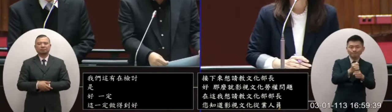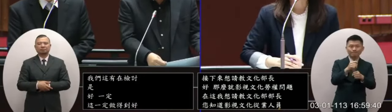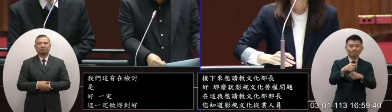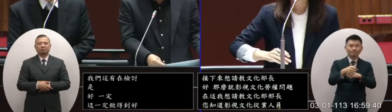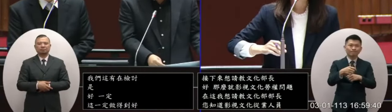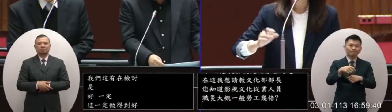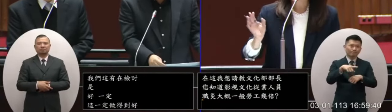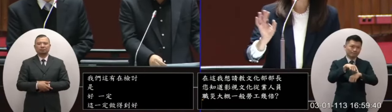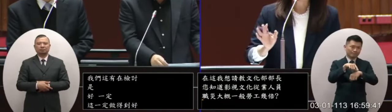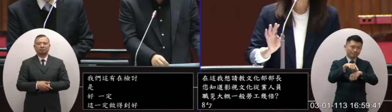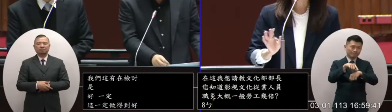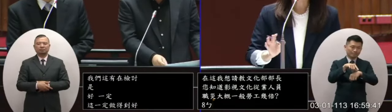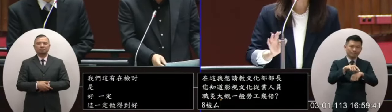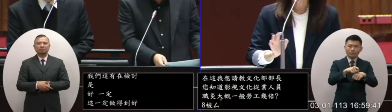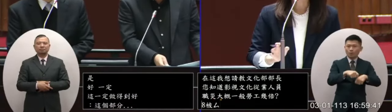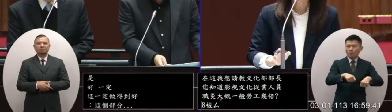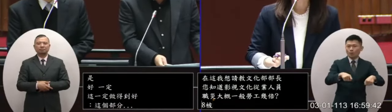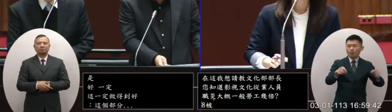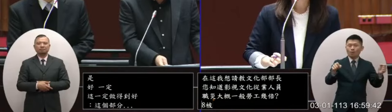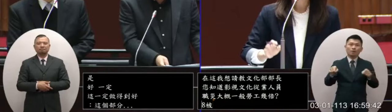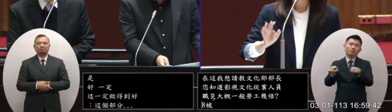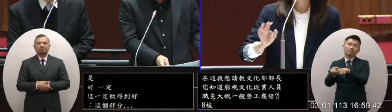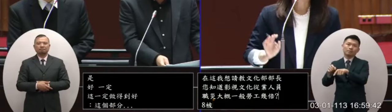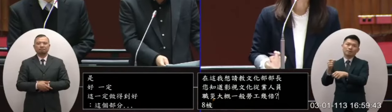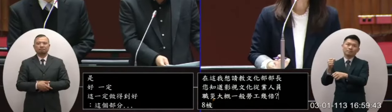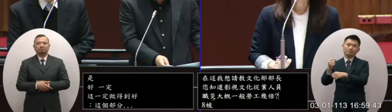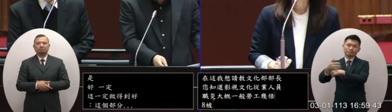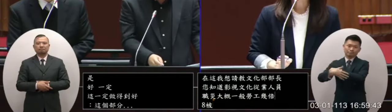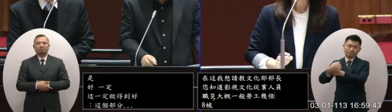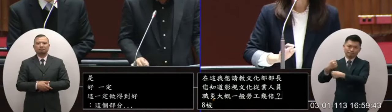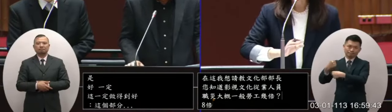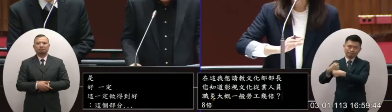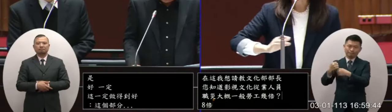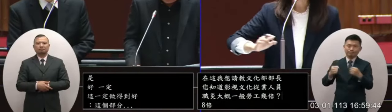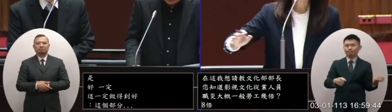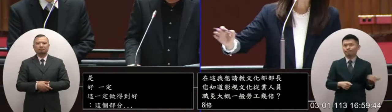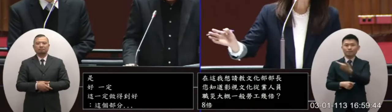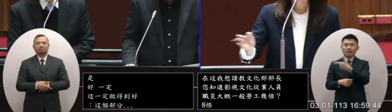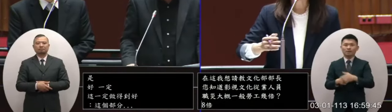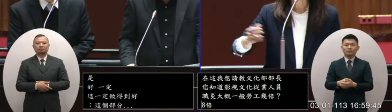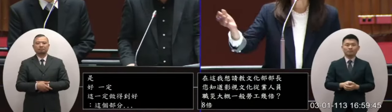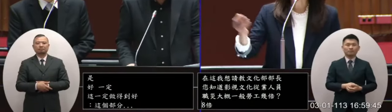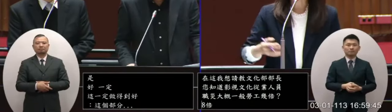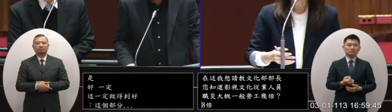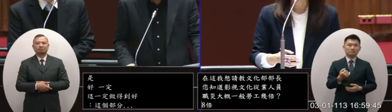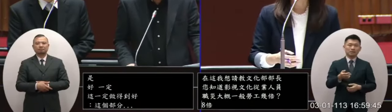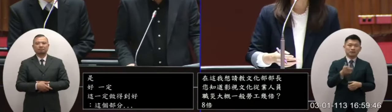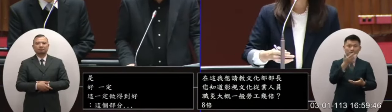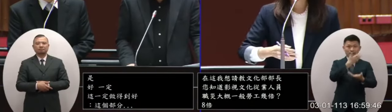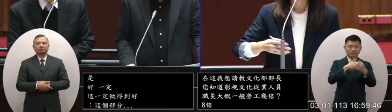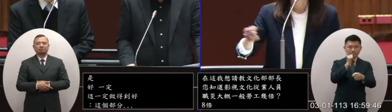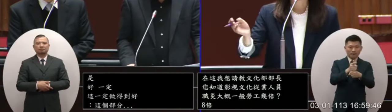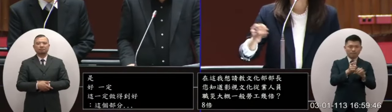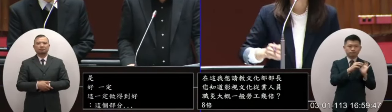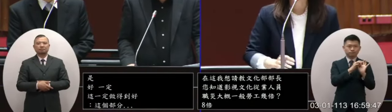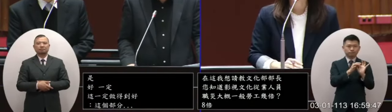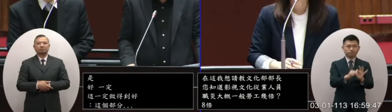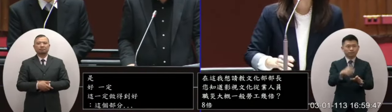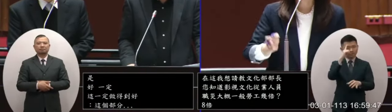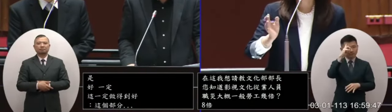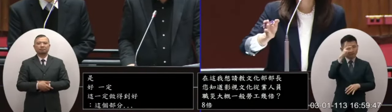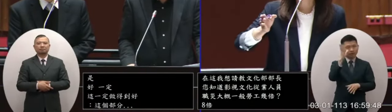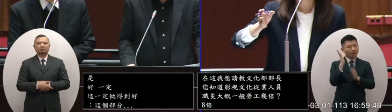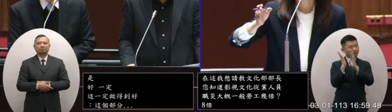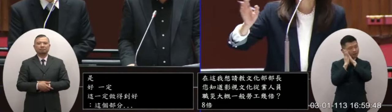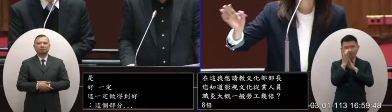工时其实都是超过一般劳工很多很多，有时候可能一连这个戏一拍下来，可能真的都要好几天没